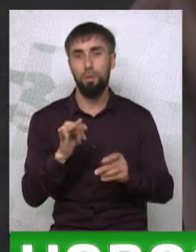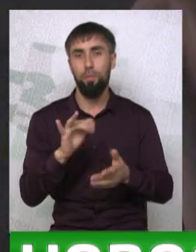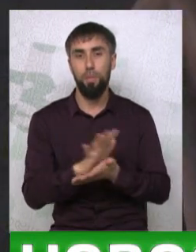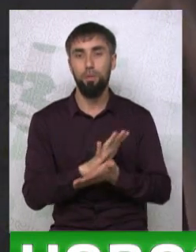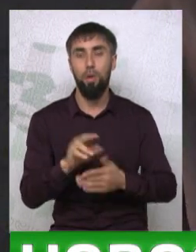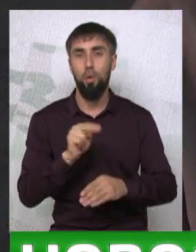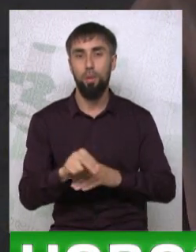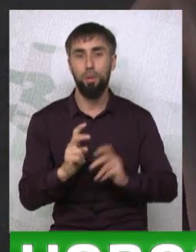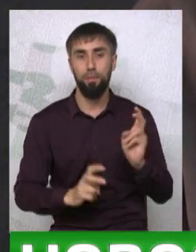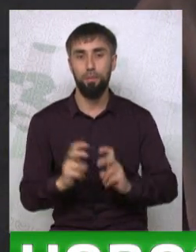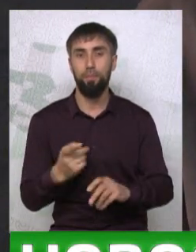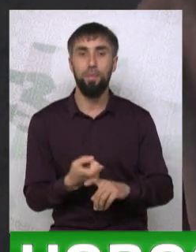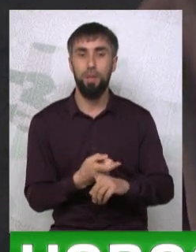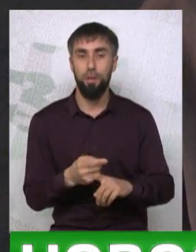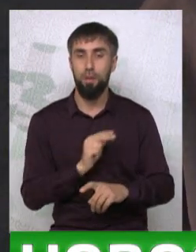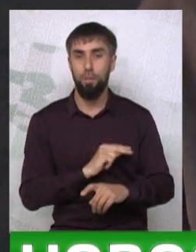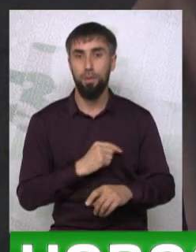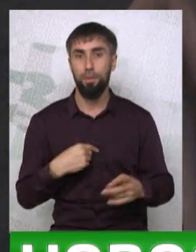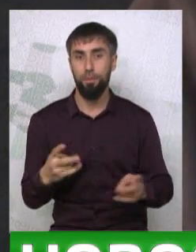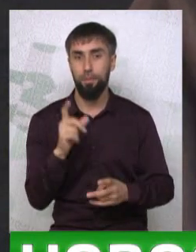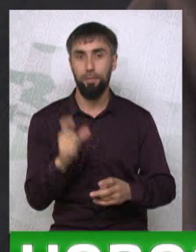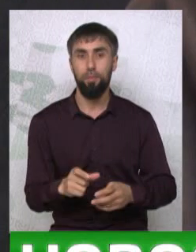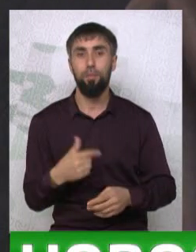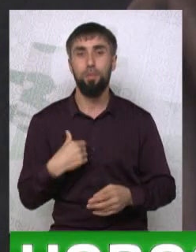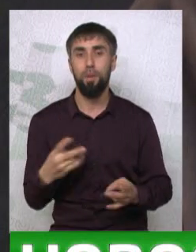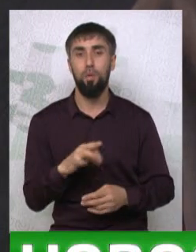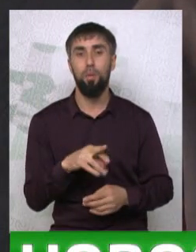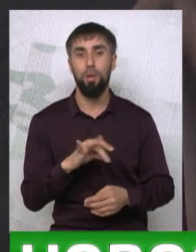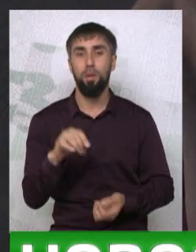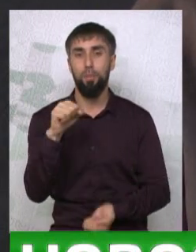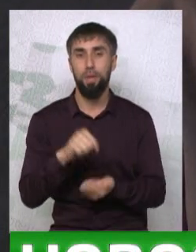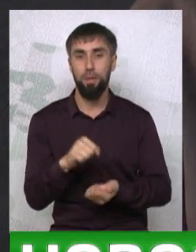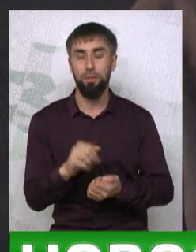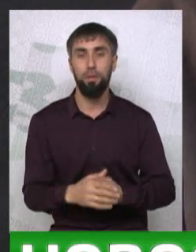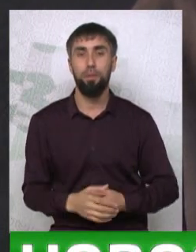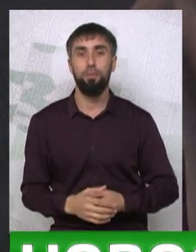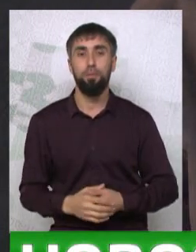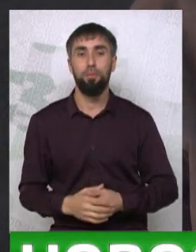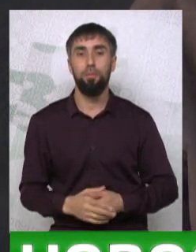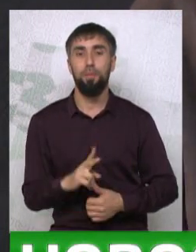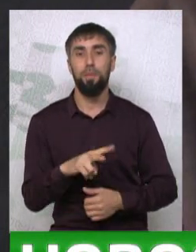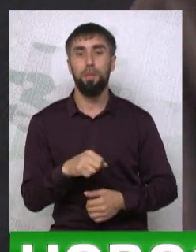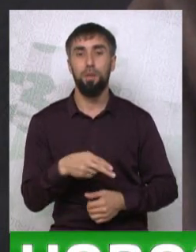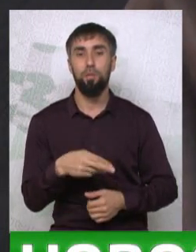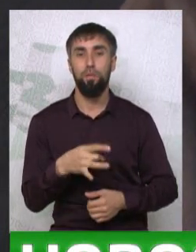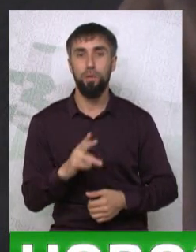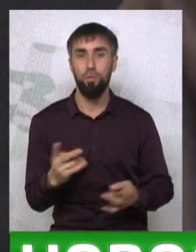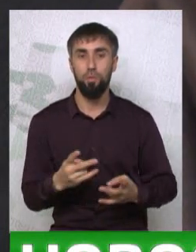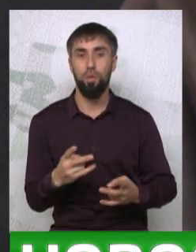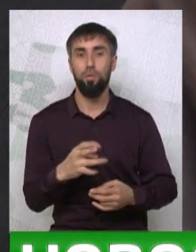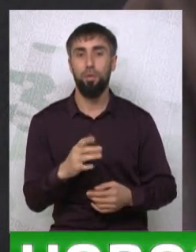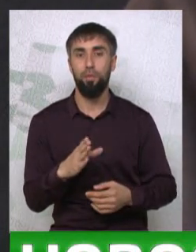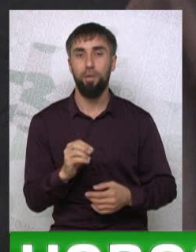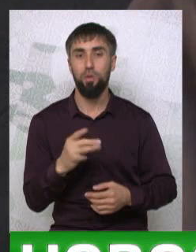заводе. Слесарь и ремонтник нам нужен. Нам нужен оператор пресса, нам нужен прессовщик, кладовщик,